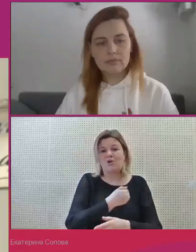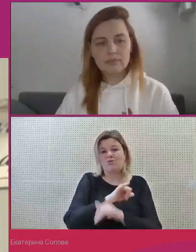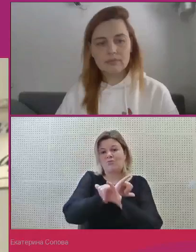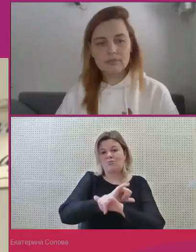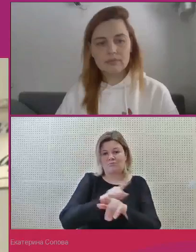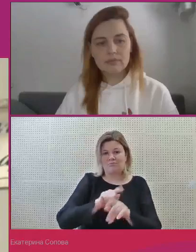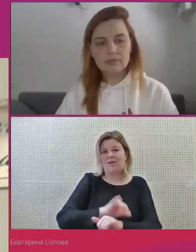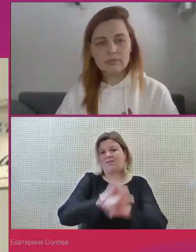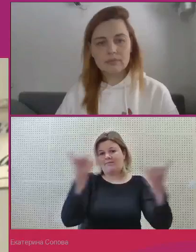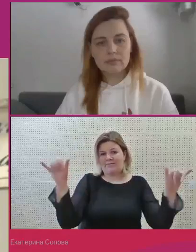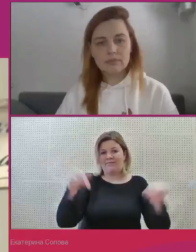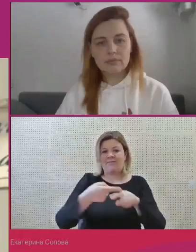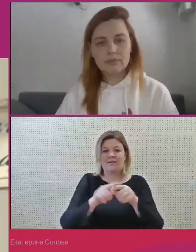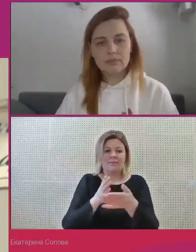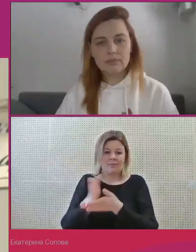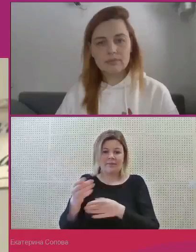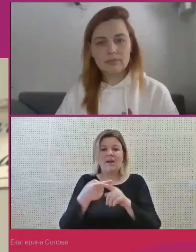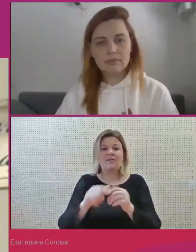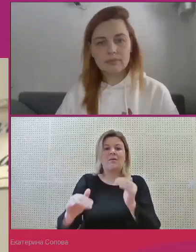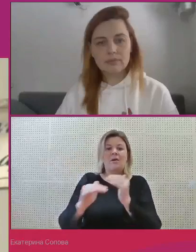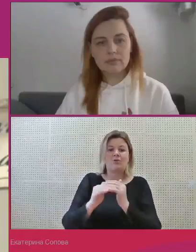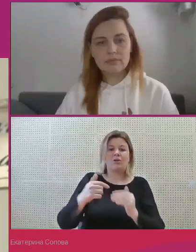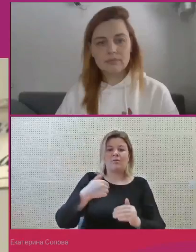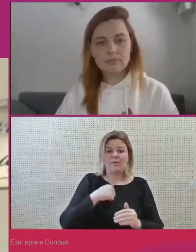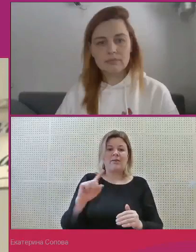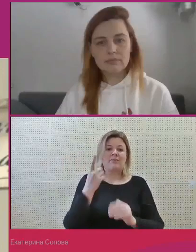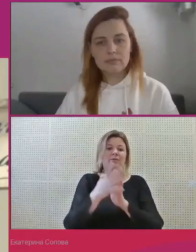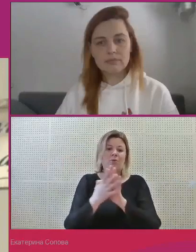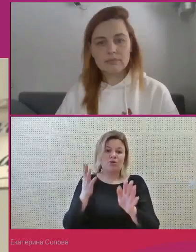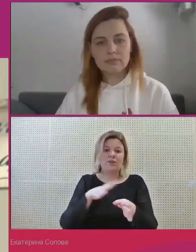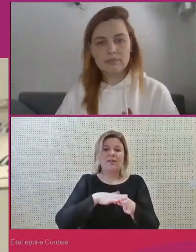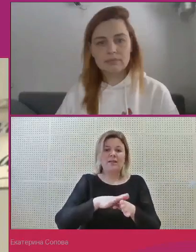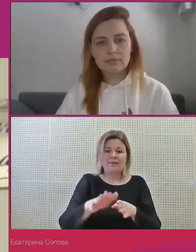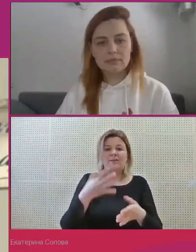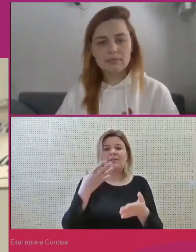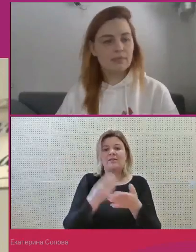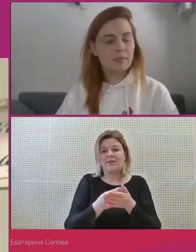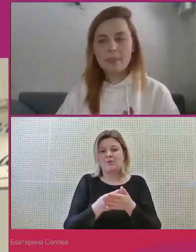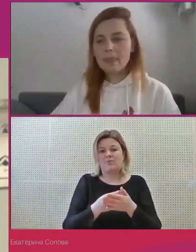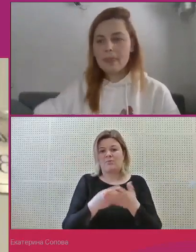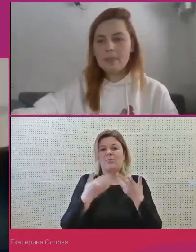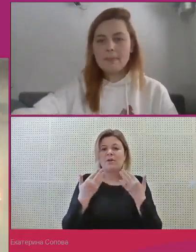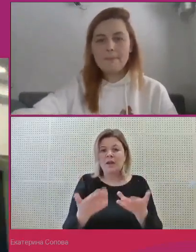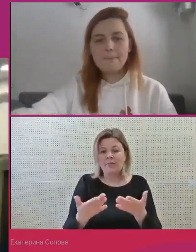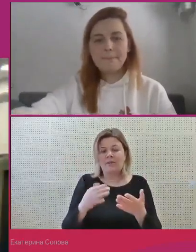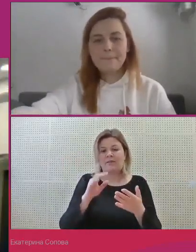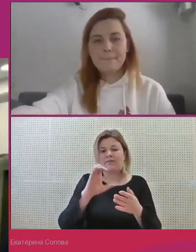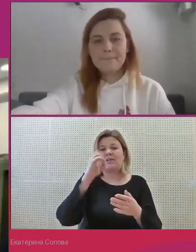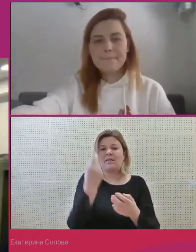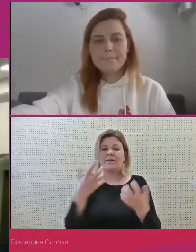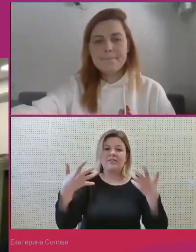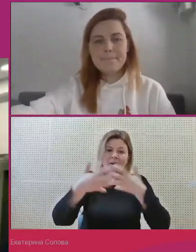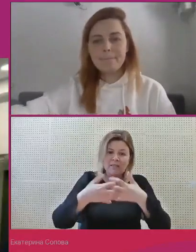мне в первую очередь реализовать свою потребность и в социальном взаимодействии, и в передаче каких-то навыков. Что-то новое